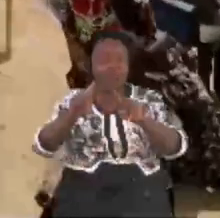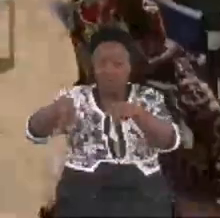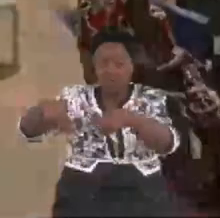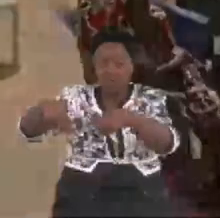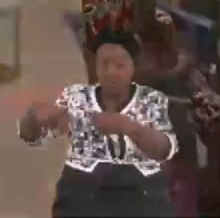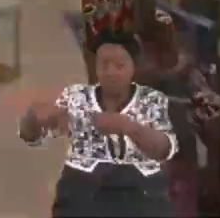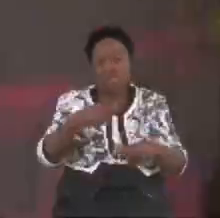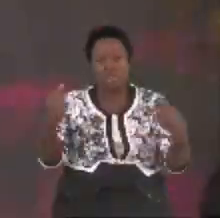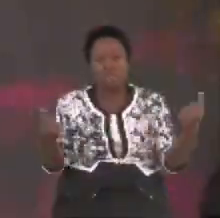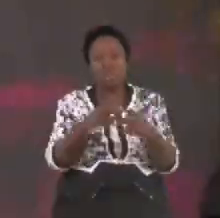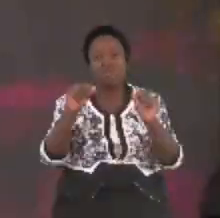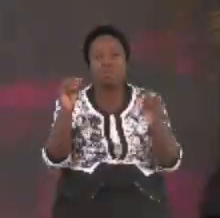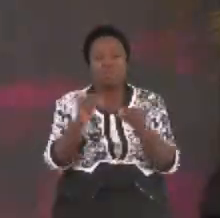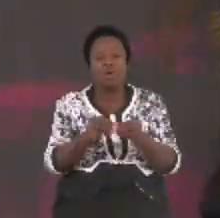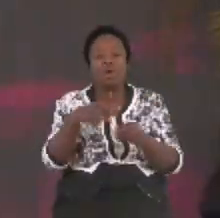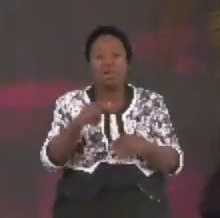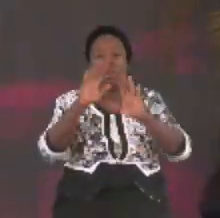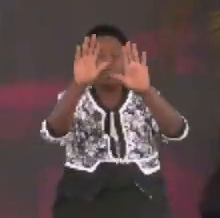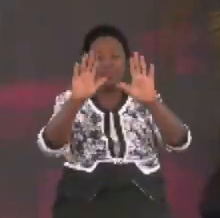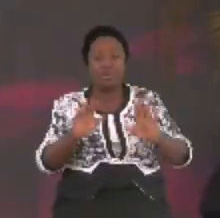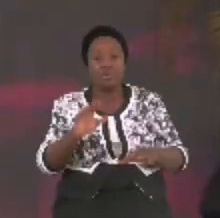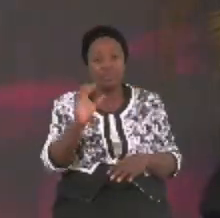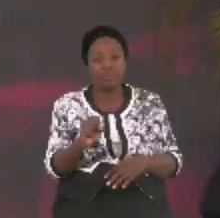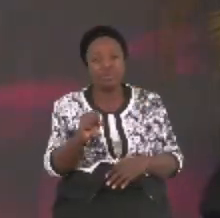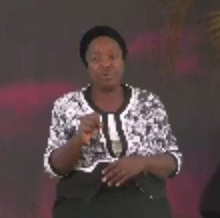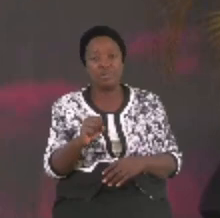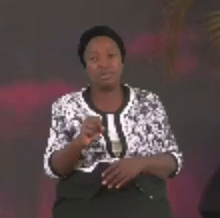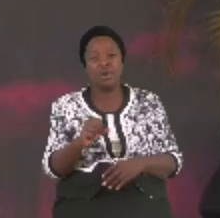Et ne pêche plus. Le miracle